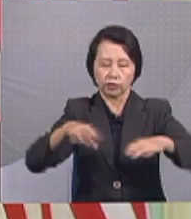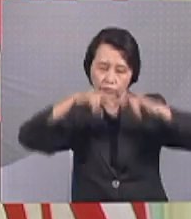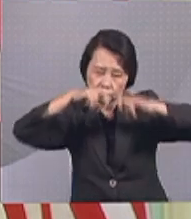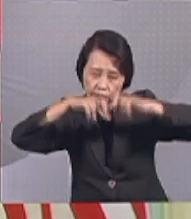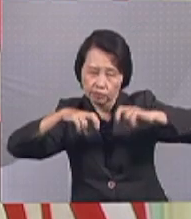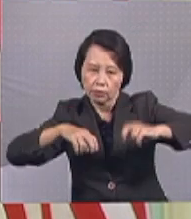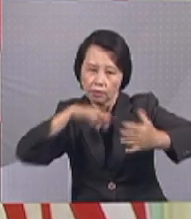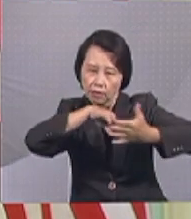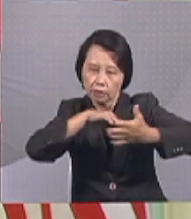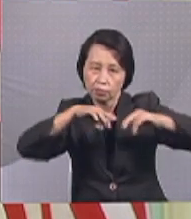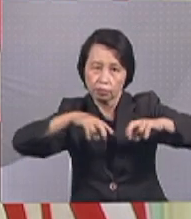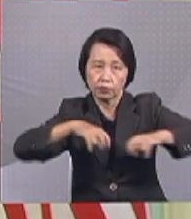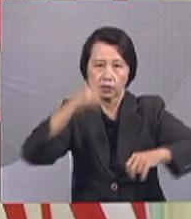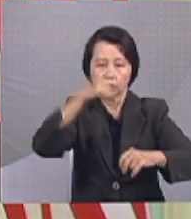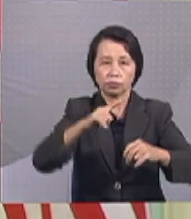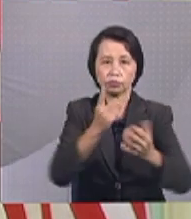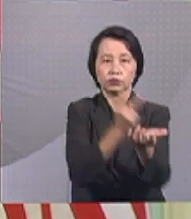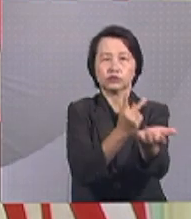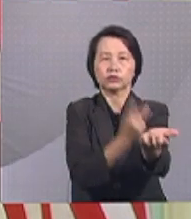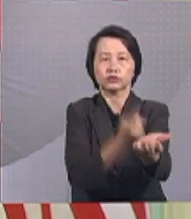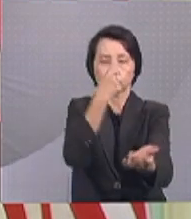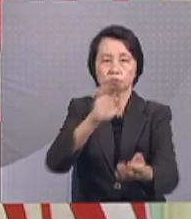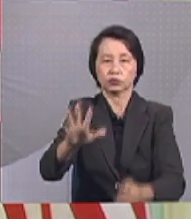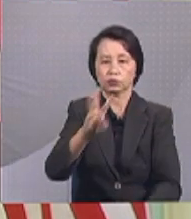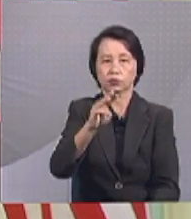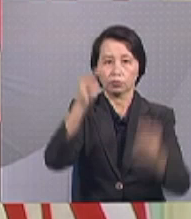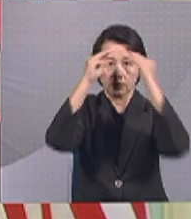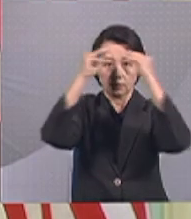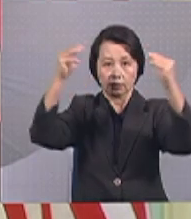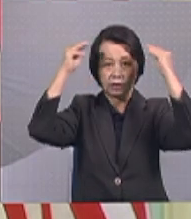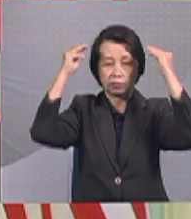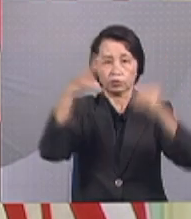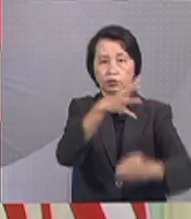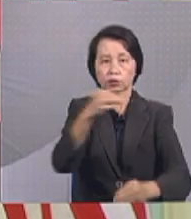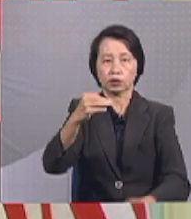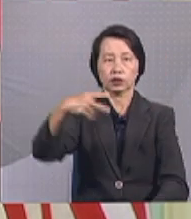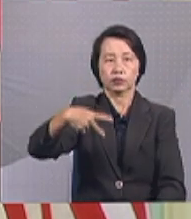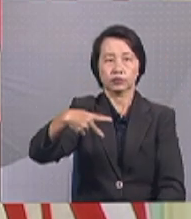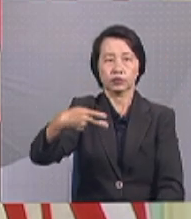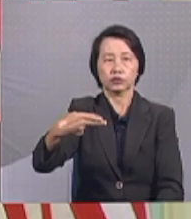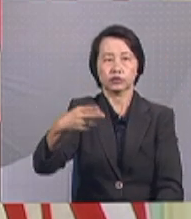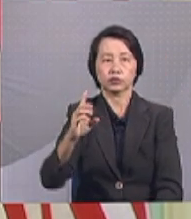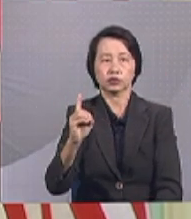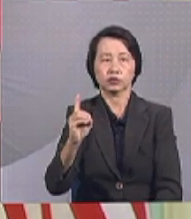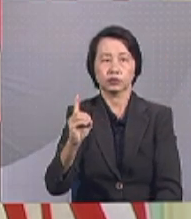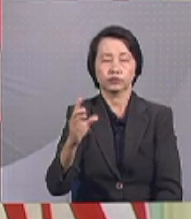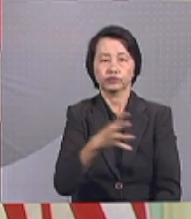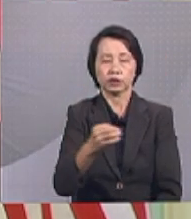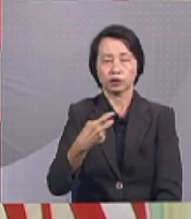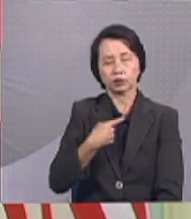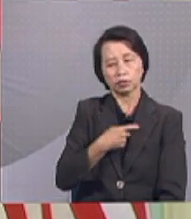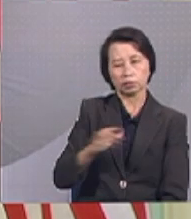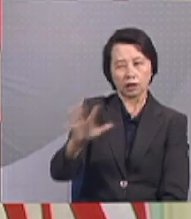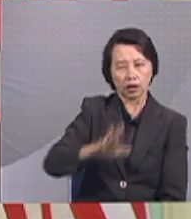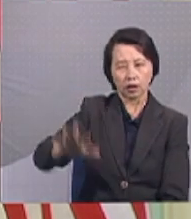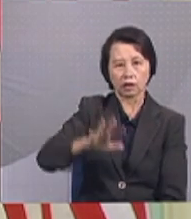penyelidikan bagi kursus untuk master dan PhD mereka. Dan kita anggarkan